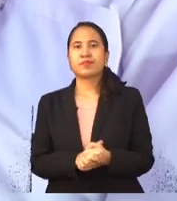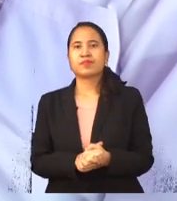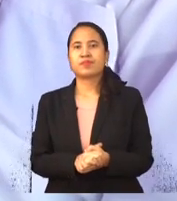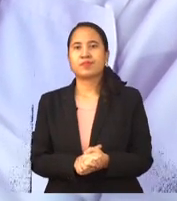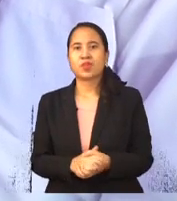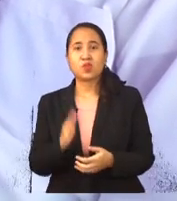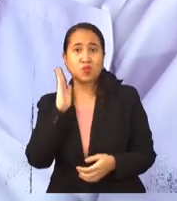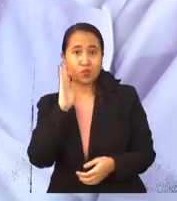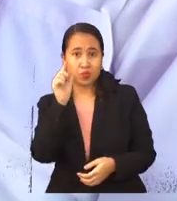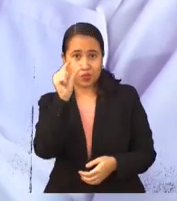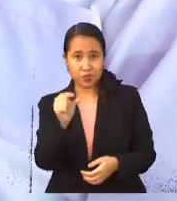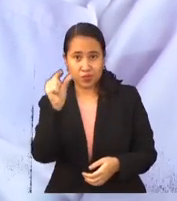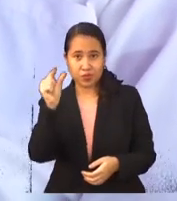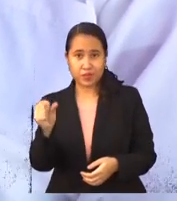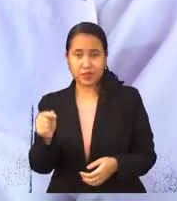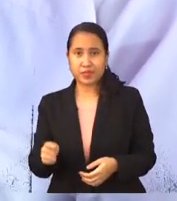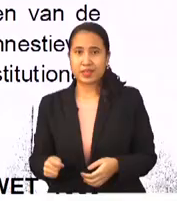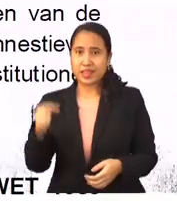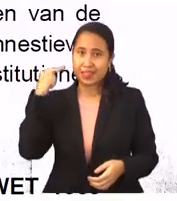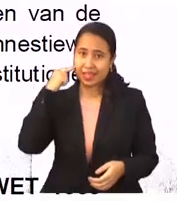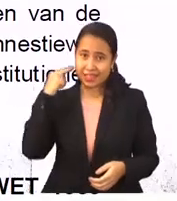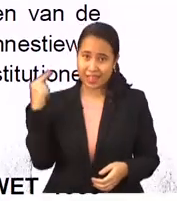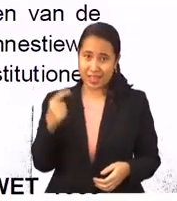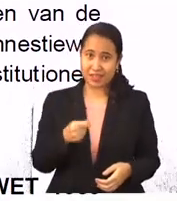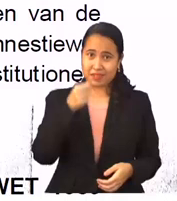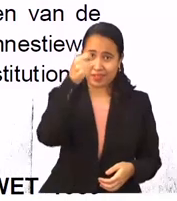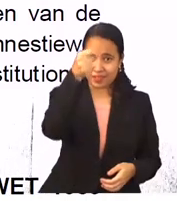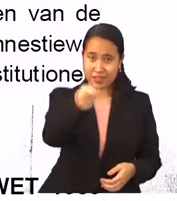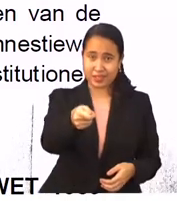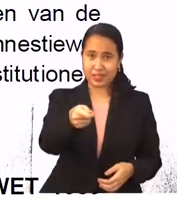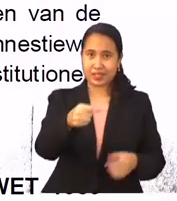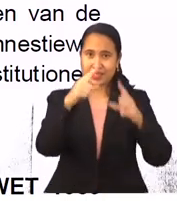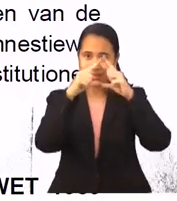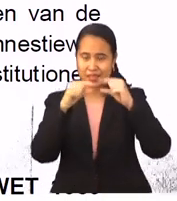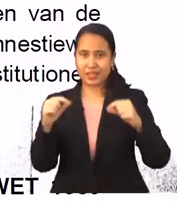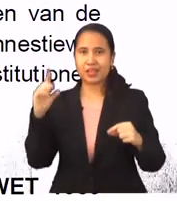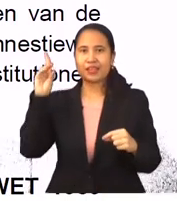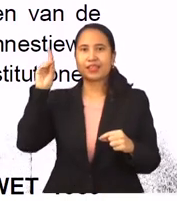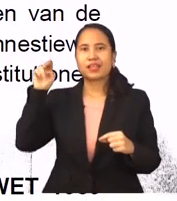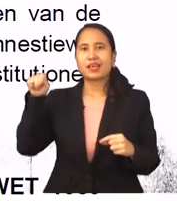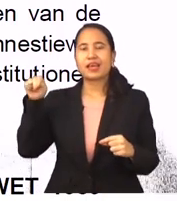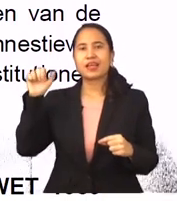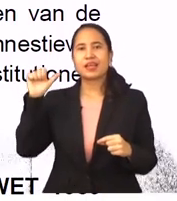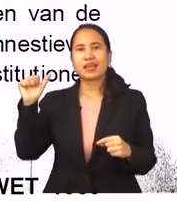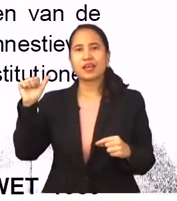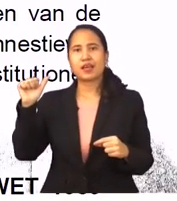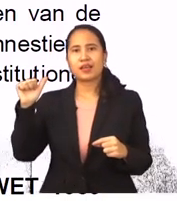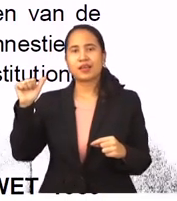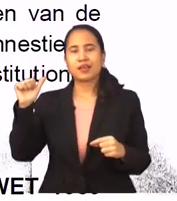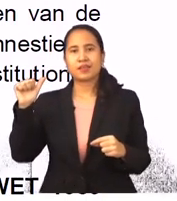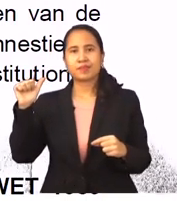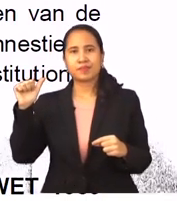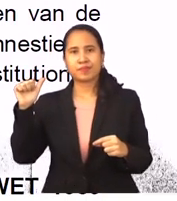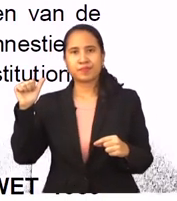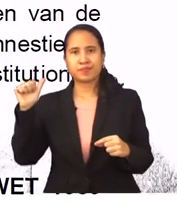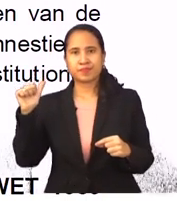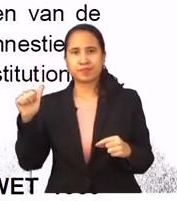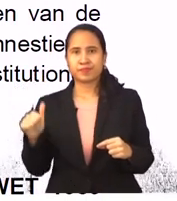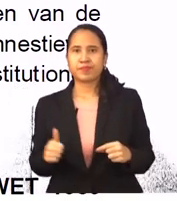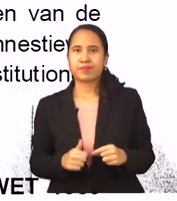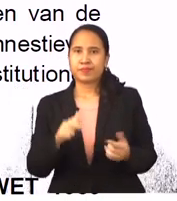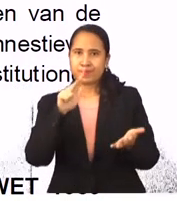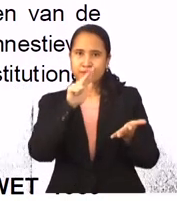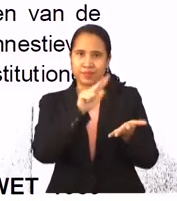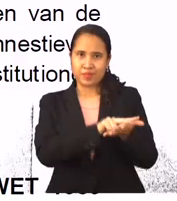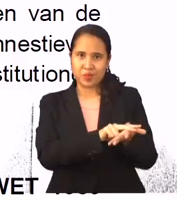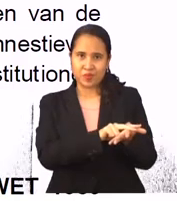De verzoekers zijn op de dag van indiening van het verzoek leden van de Nationale Assemblée en behoren in gevolge artikel 12 lid 4 sub